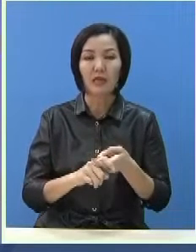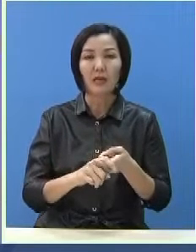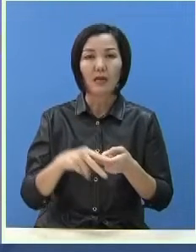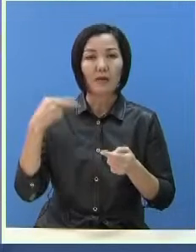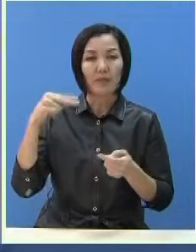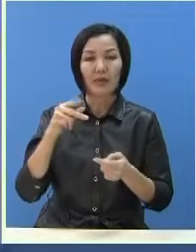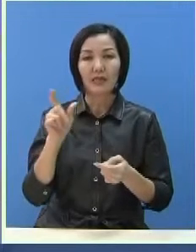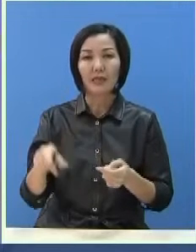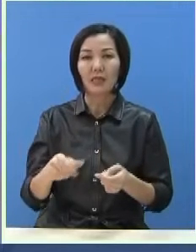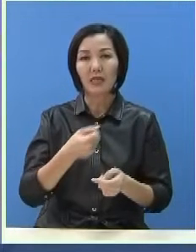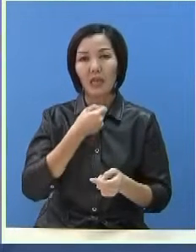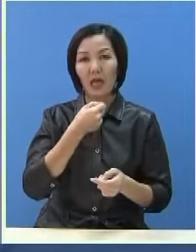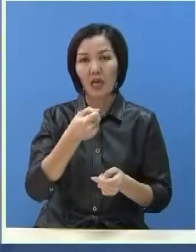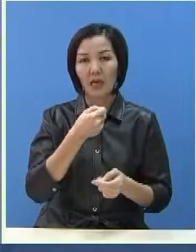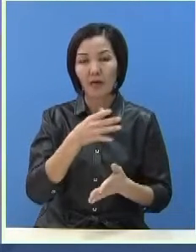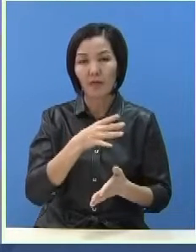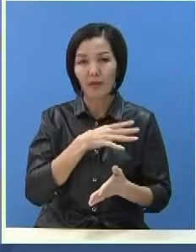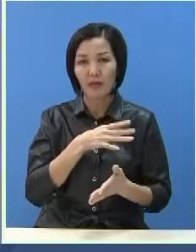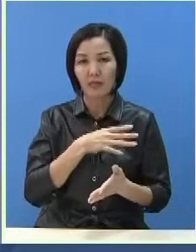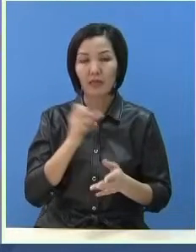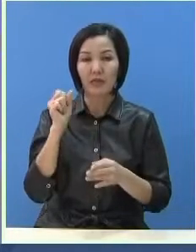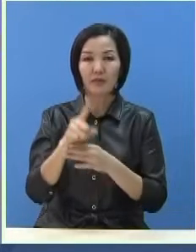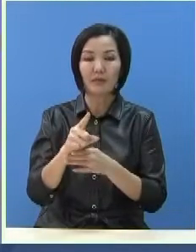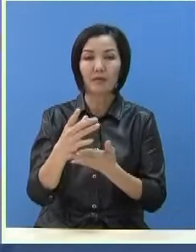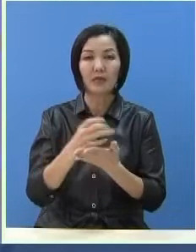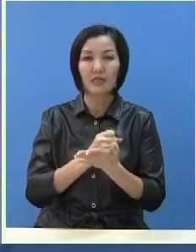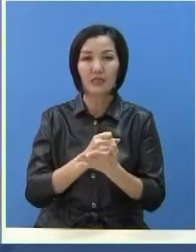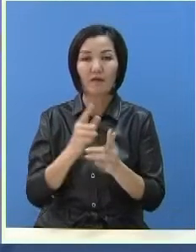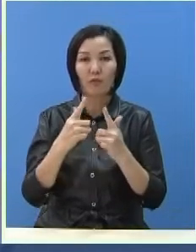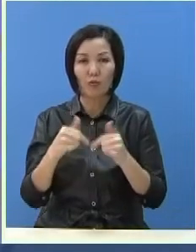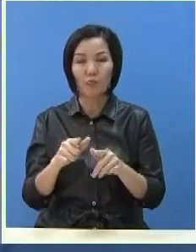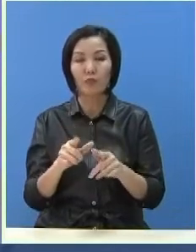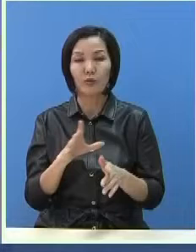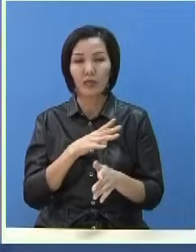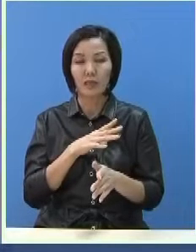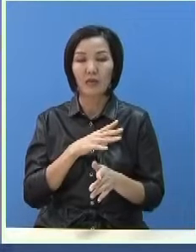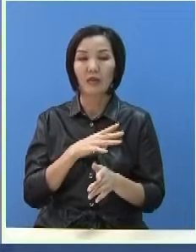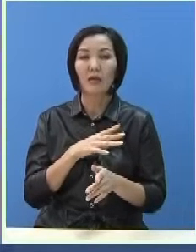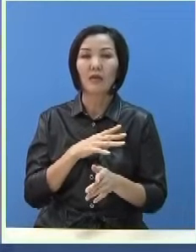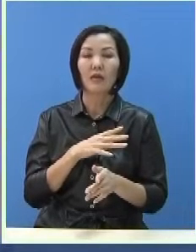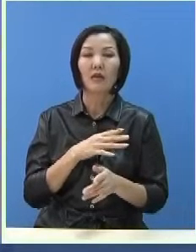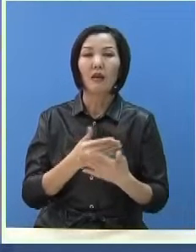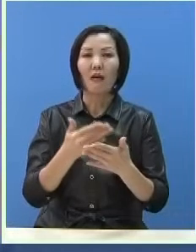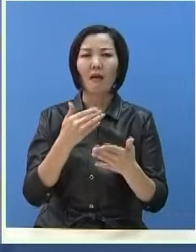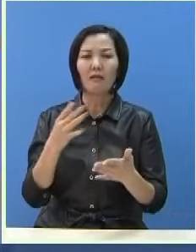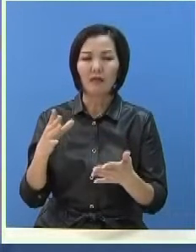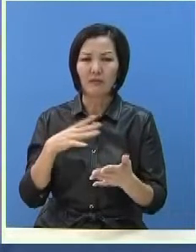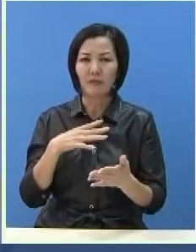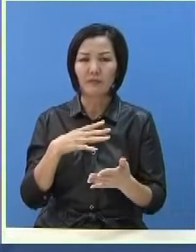айтты ғой, кадр резервін құруға тапсырма бердім, кадр резервін құрып жатырмыз деп. Одан кейін алдыңғы